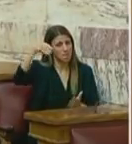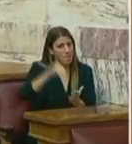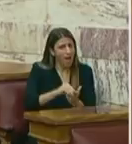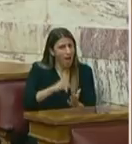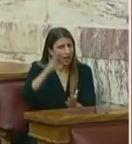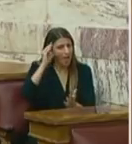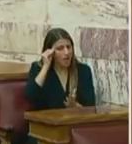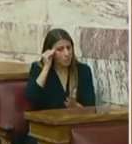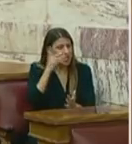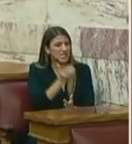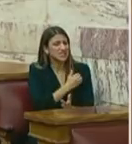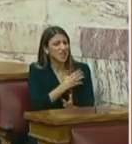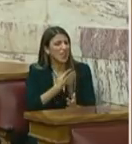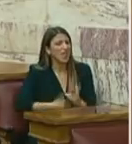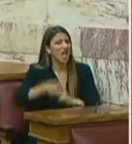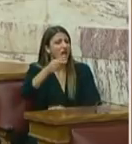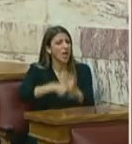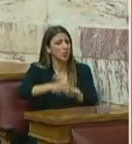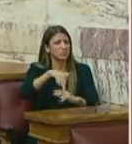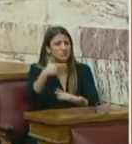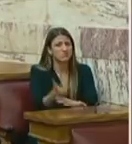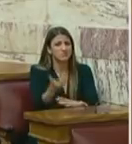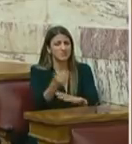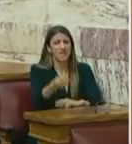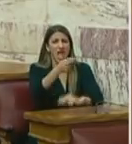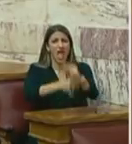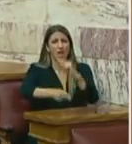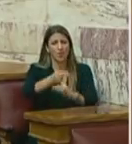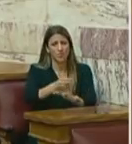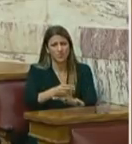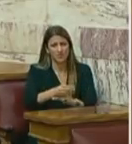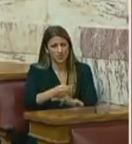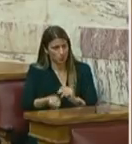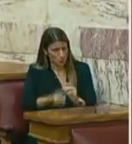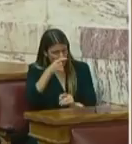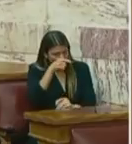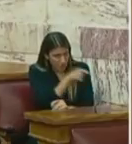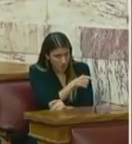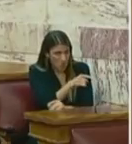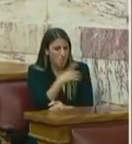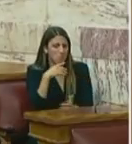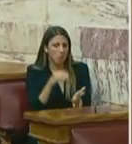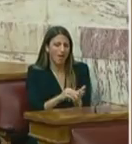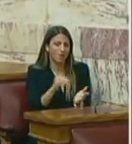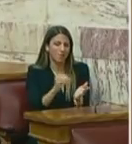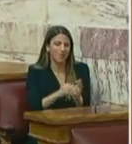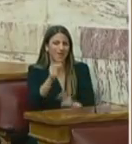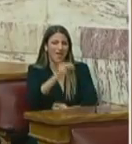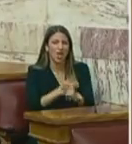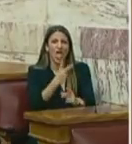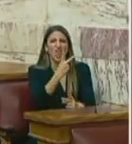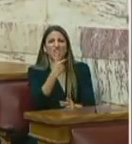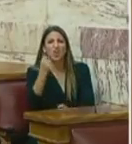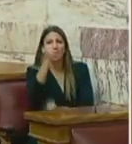ίδιο κάνει. Τον άκουσα μάλιστα να τη ζητά, λέει, διότι